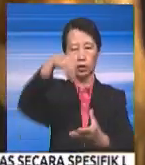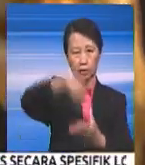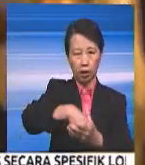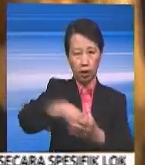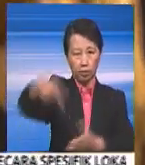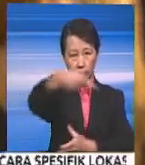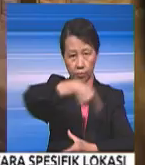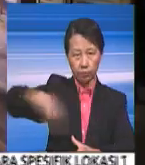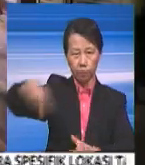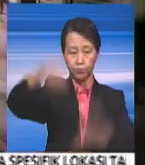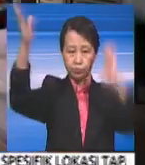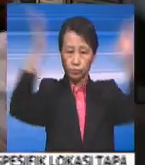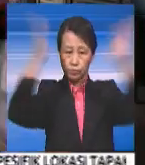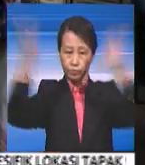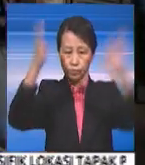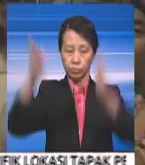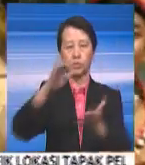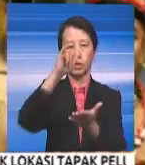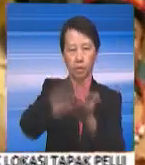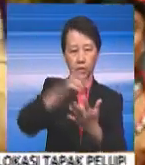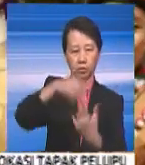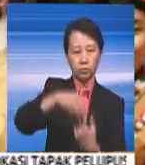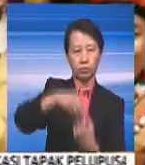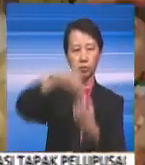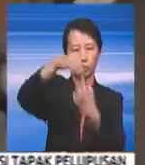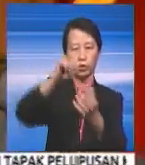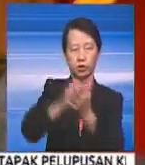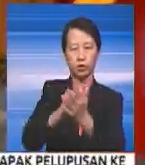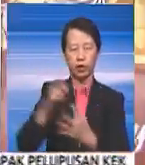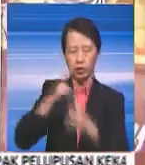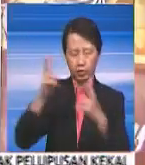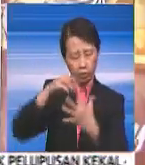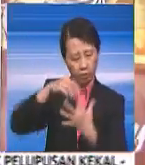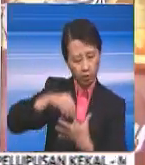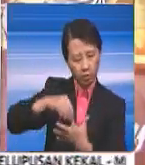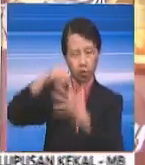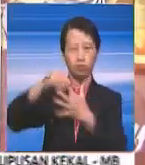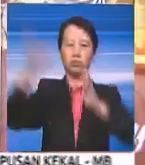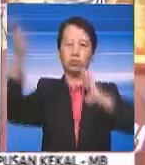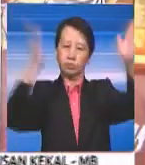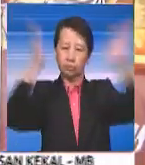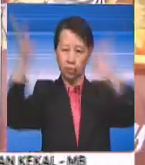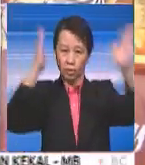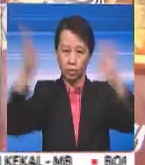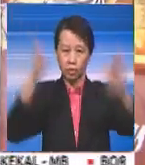Malaysia. Itulah keunikan dan keistimewaan negara ini.